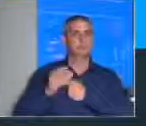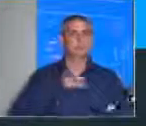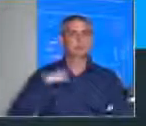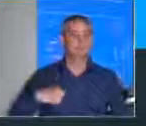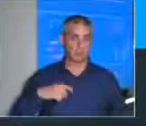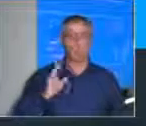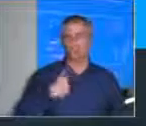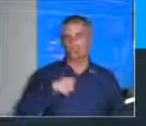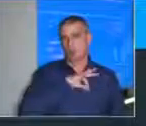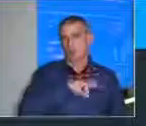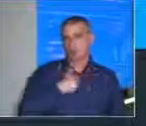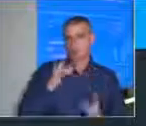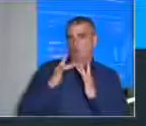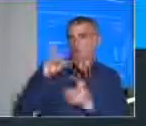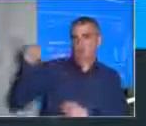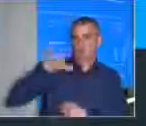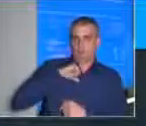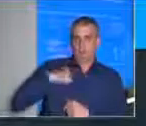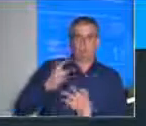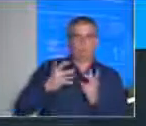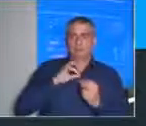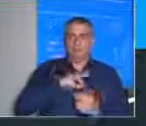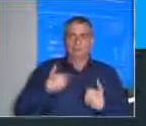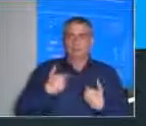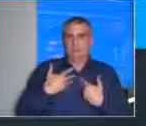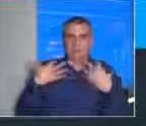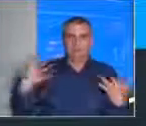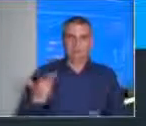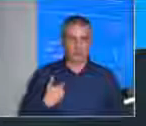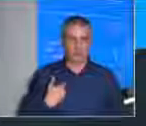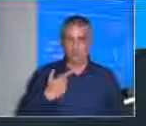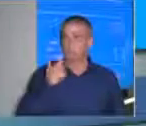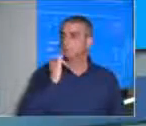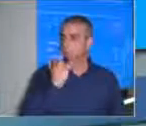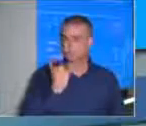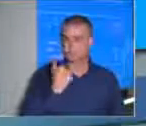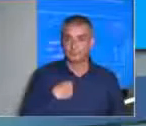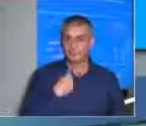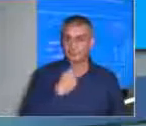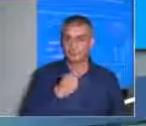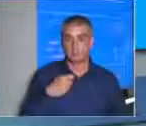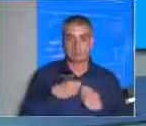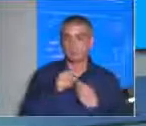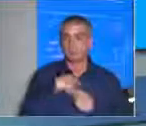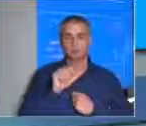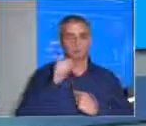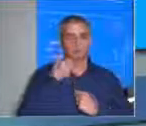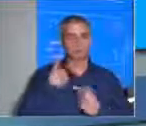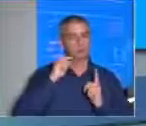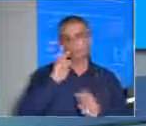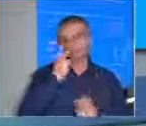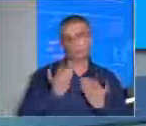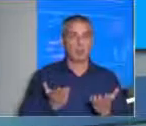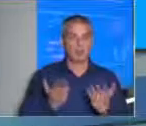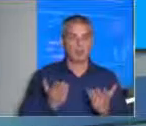עם סין, אבל יש לנו אינטרס גם מול הסינים שהוא אינטרס כביר מבחינת ישראל. ספק, ואני רוצה רק להגיד לגבי העניין הזה, קודם כל אנחנו צריכים